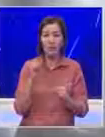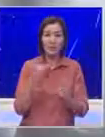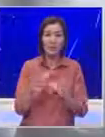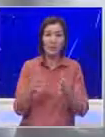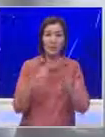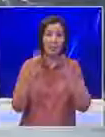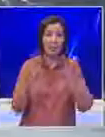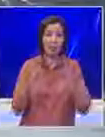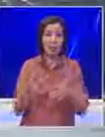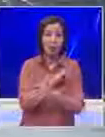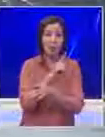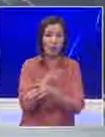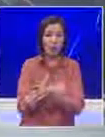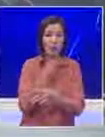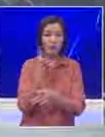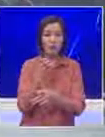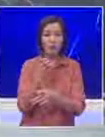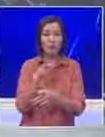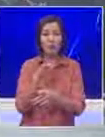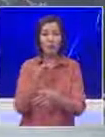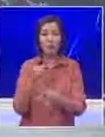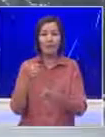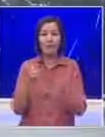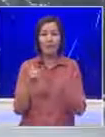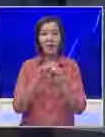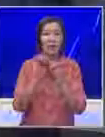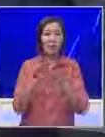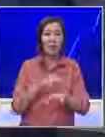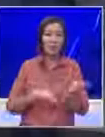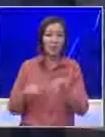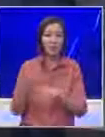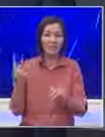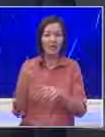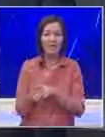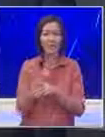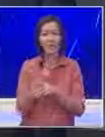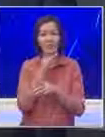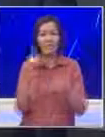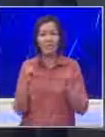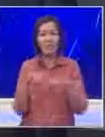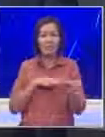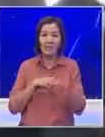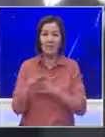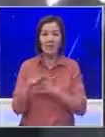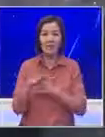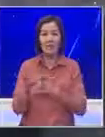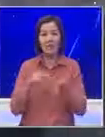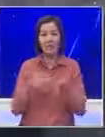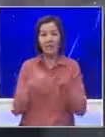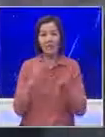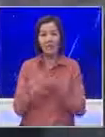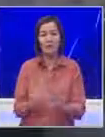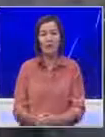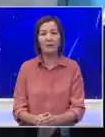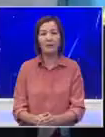станцияны кеңейтуге және оның қуатын 300 мегаваттқа дейін арттыру арқылы жобаның екінші кезеңін іске асыруды көздейді.